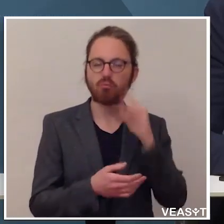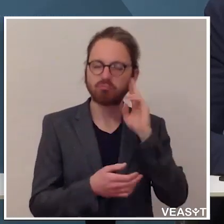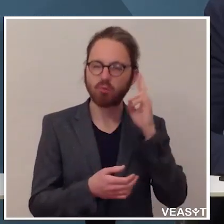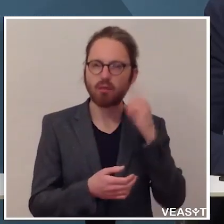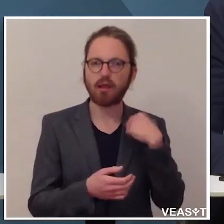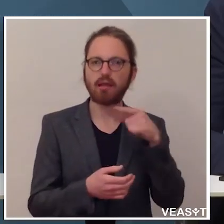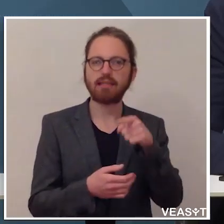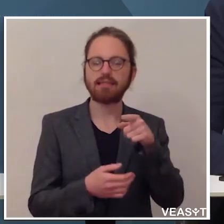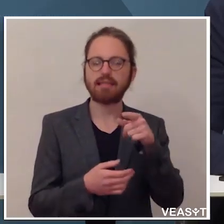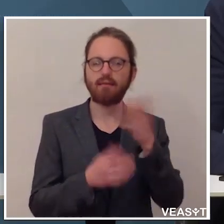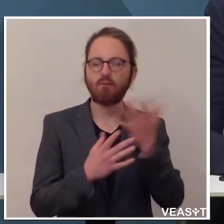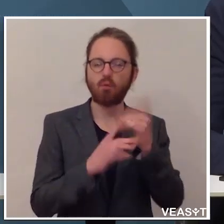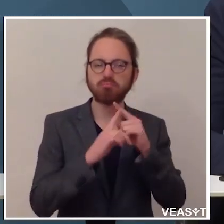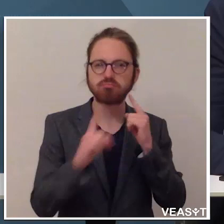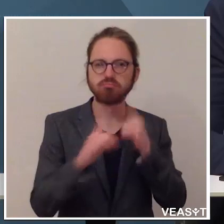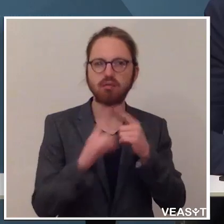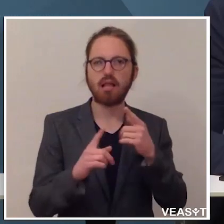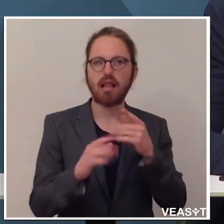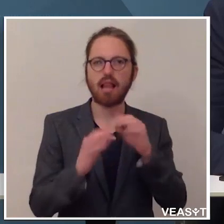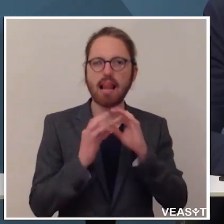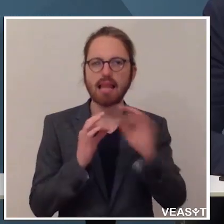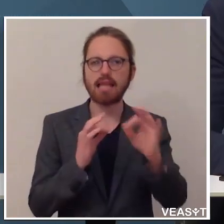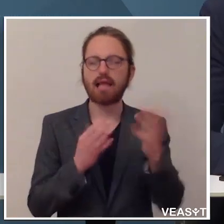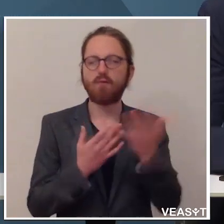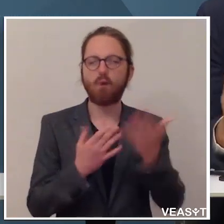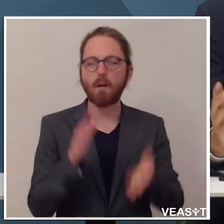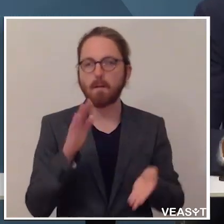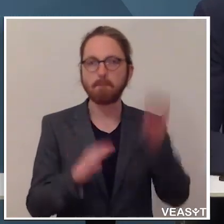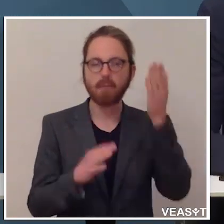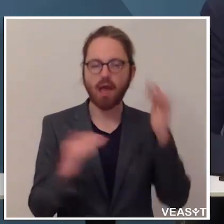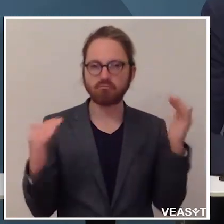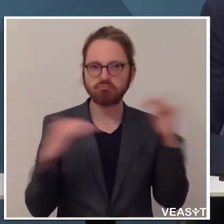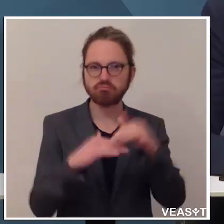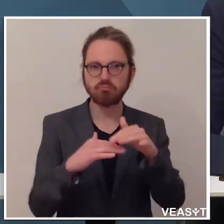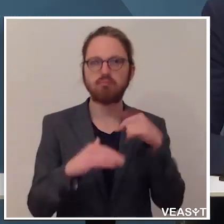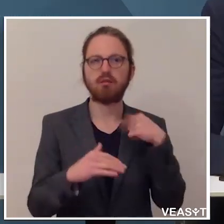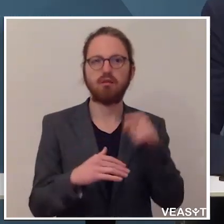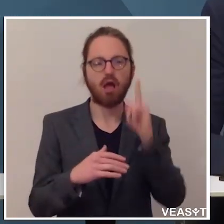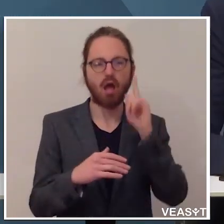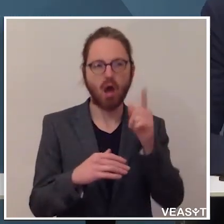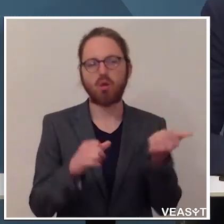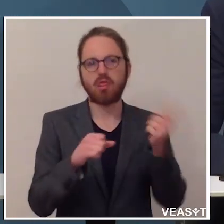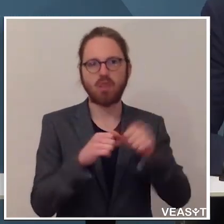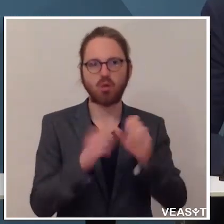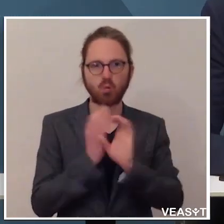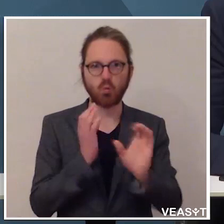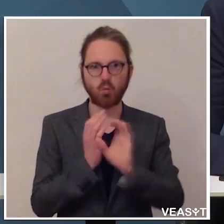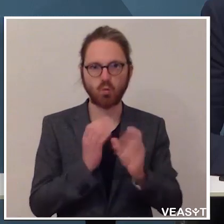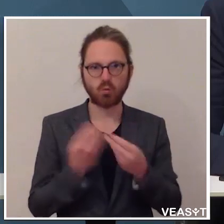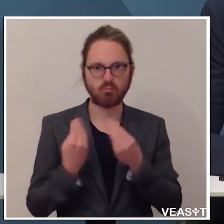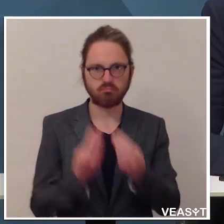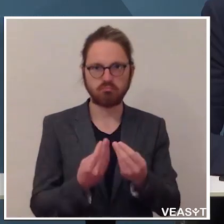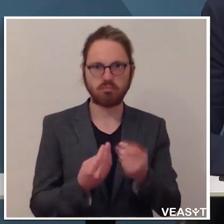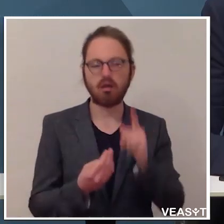auch vorgesehen, dass auf den Linien, wo trotzdem mehr Zulauf sein wird, dass wir da auch zusätzliche